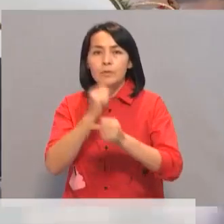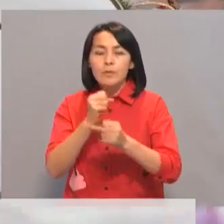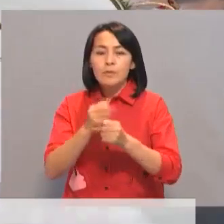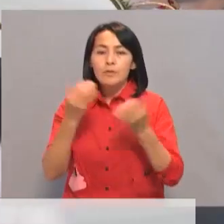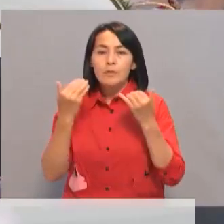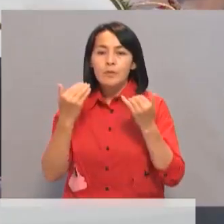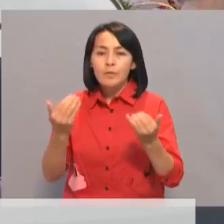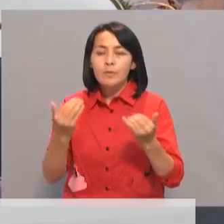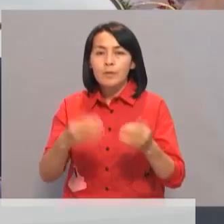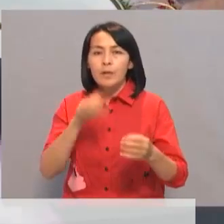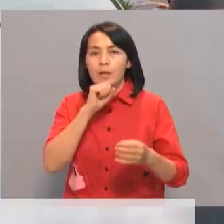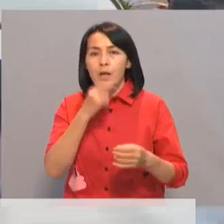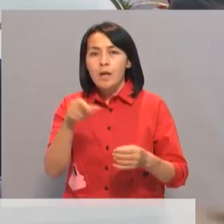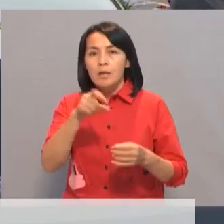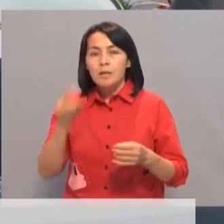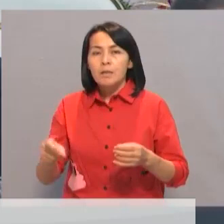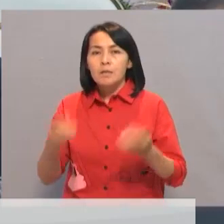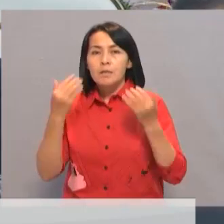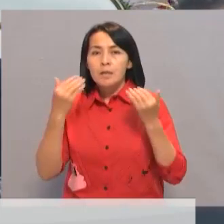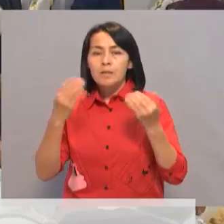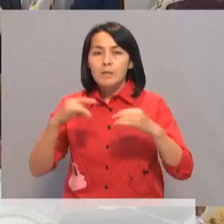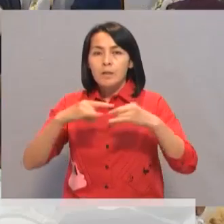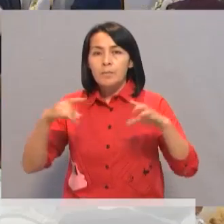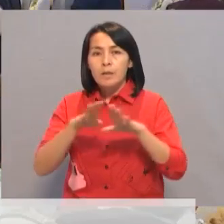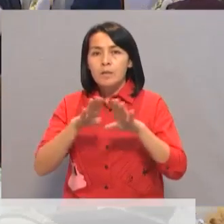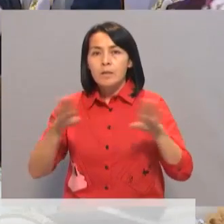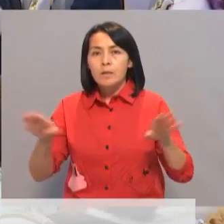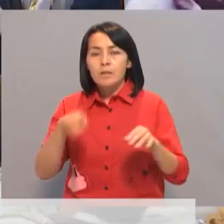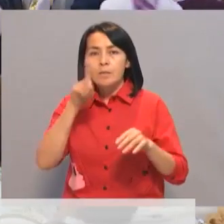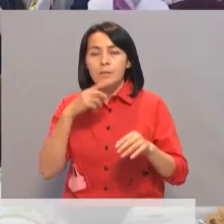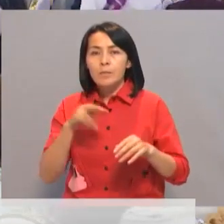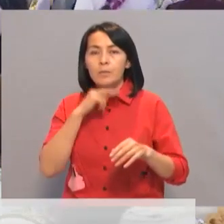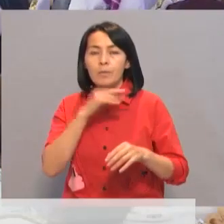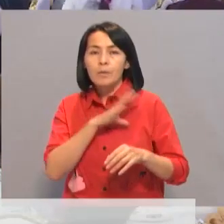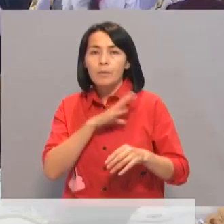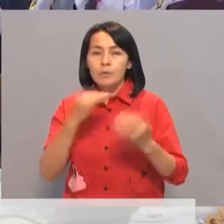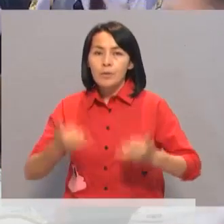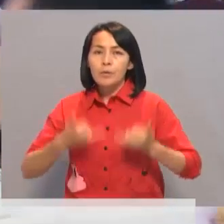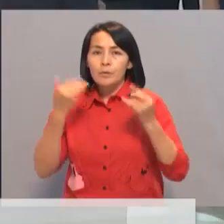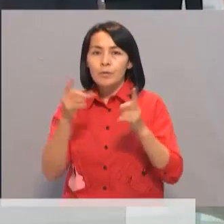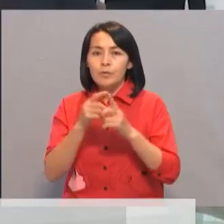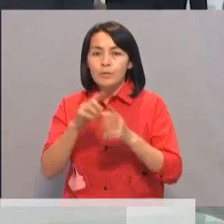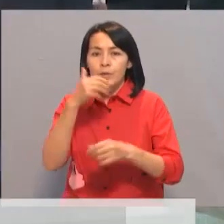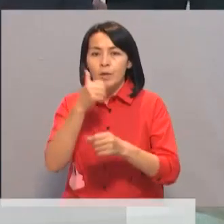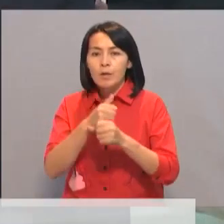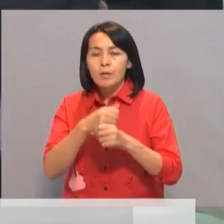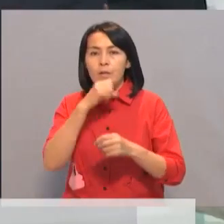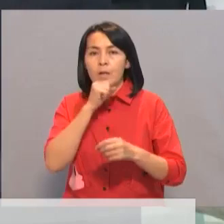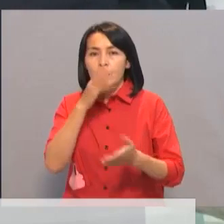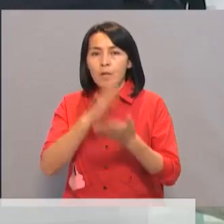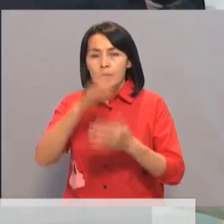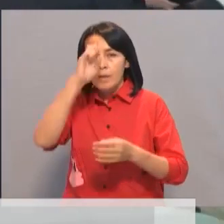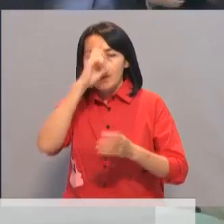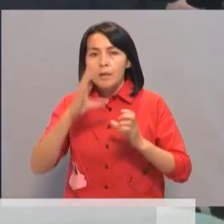бейнеттің сейнетін көріп отырған ақсақалдарға даладай дастархан жайылып балдай көңіл бөлді. Құттықтау сөзінде шаһар басшысы қарты бар